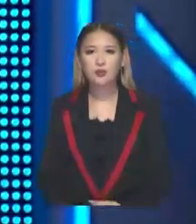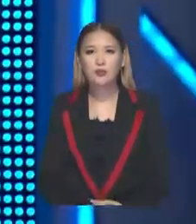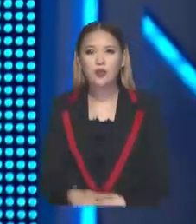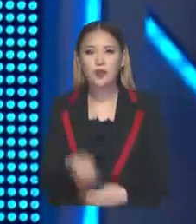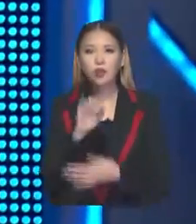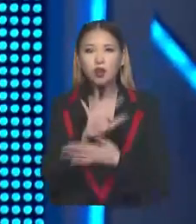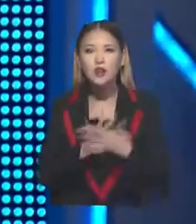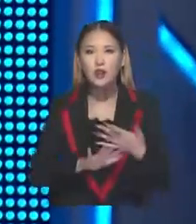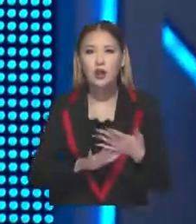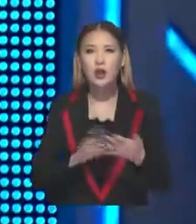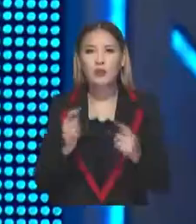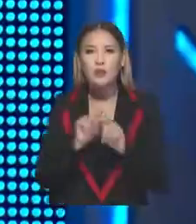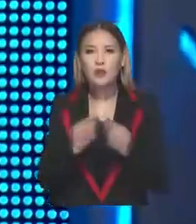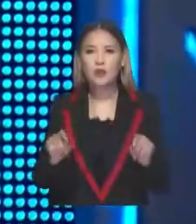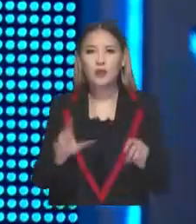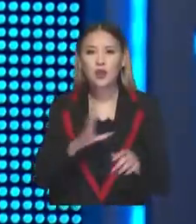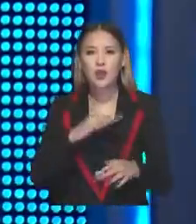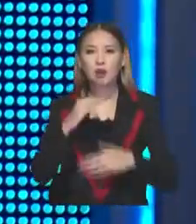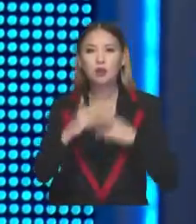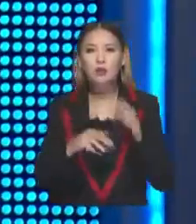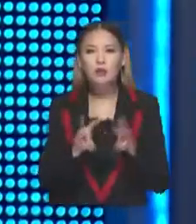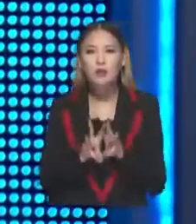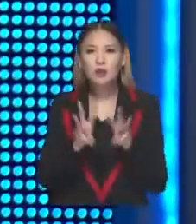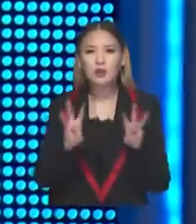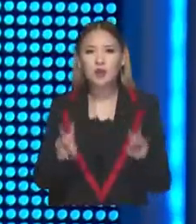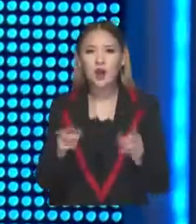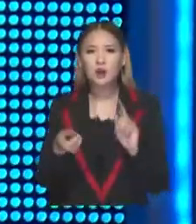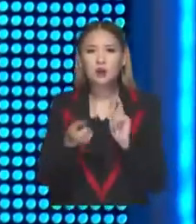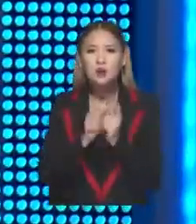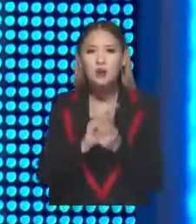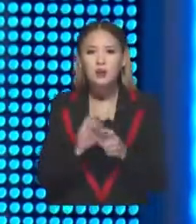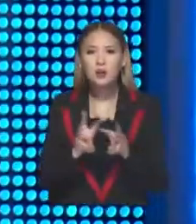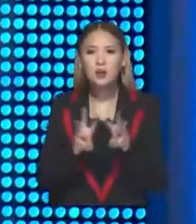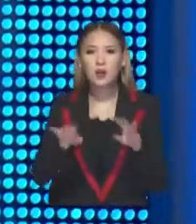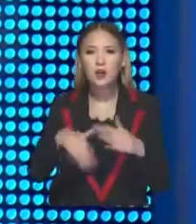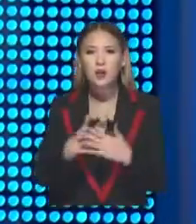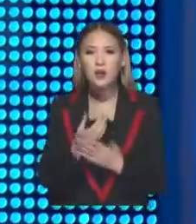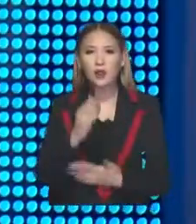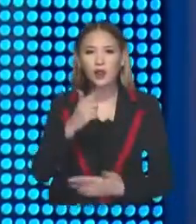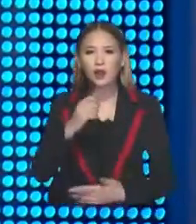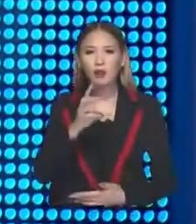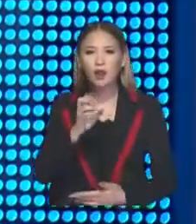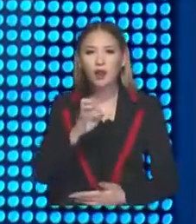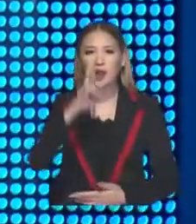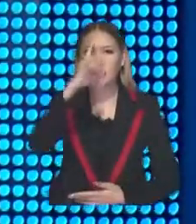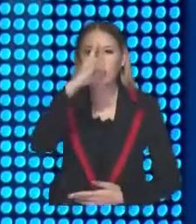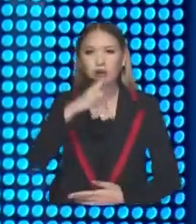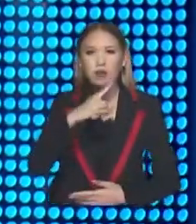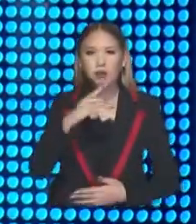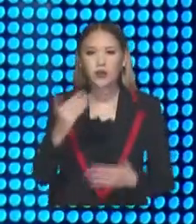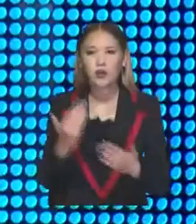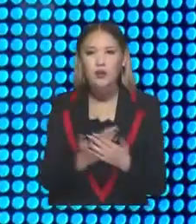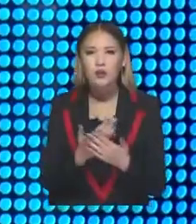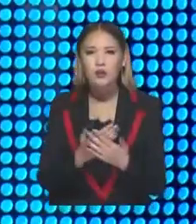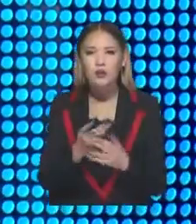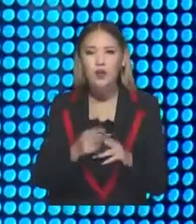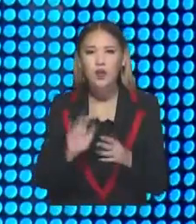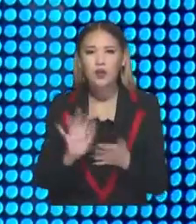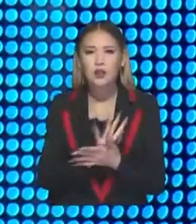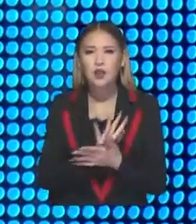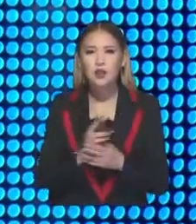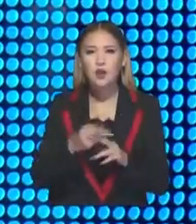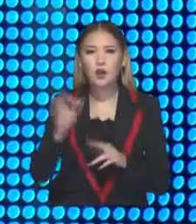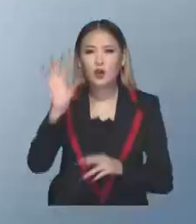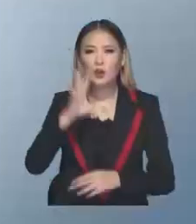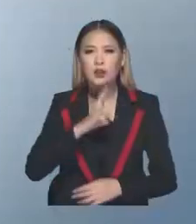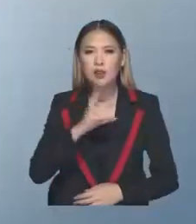Шалғастырамыз, ақпарат және қоғамдық даму министрі ауысты. Жаңа министр болып, Егемен Қазақстан газетінде басқарма төрағасы қызметін атқарған